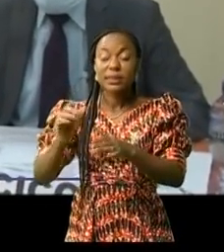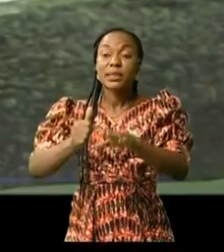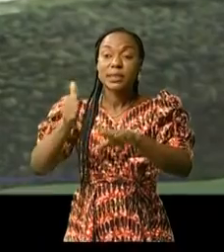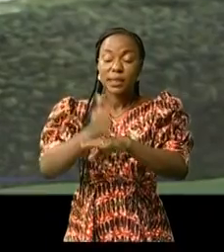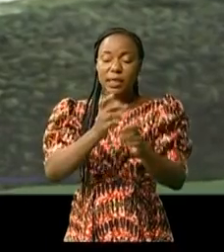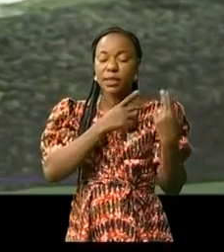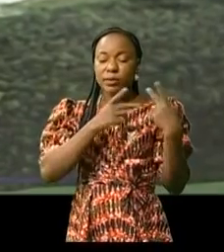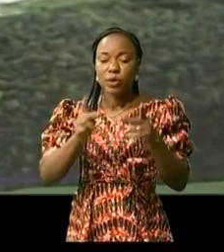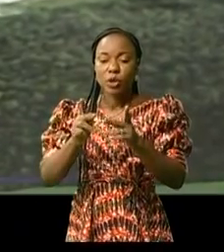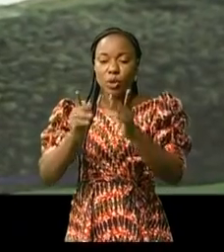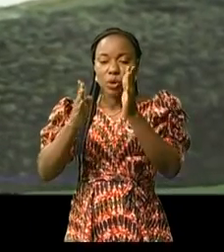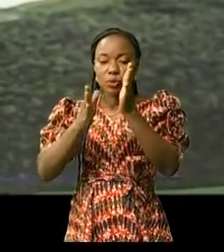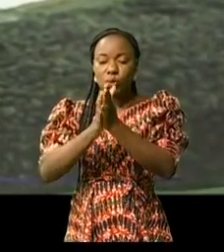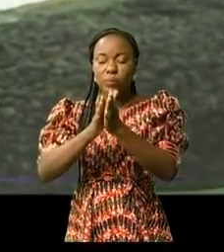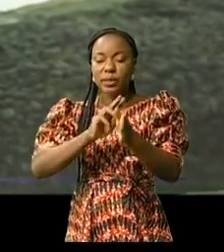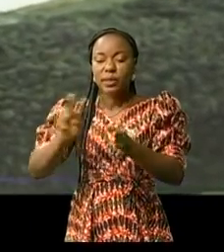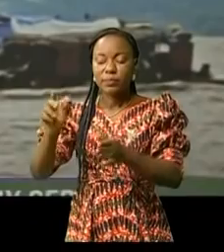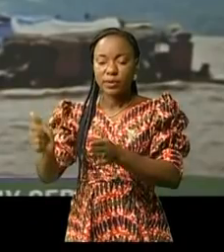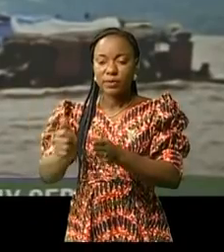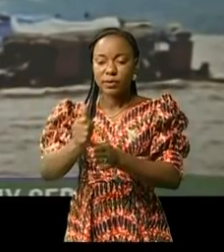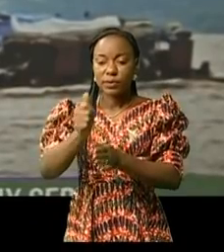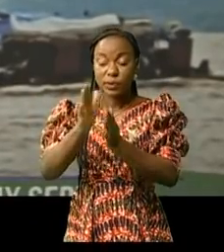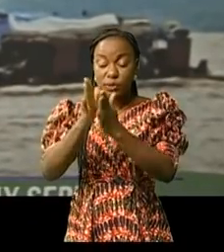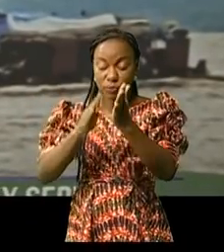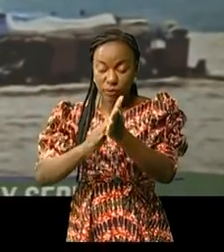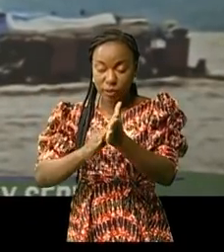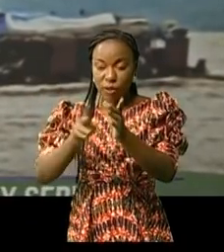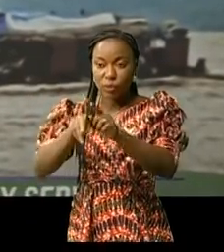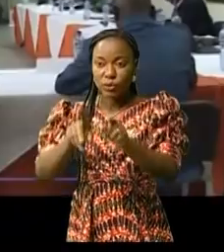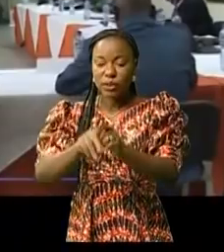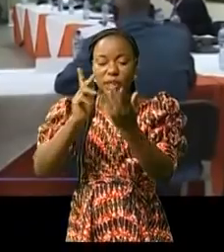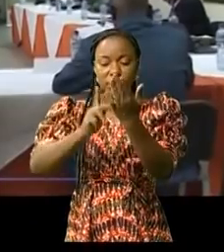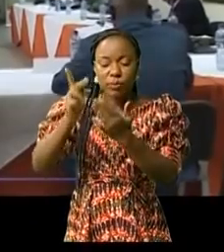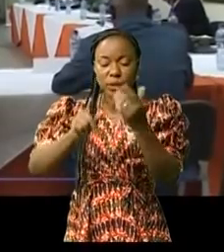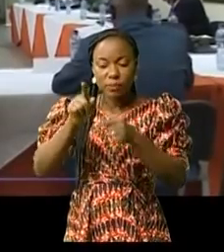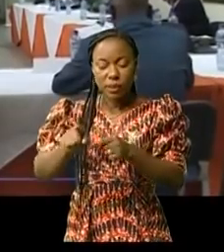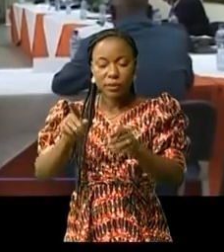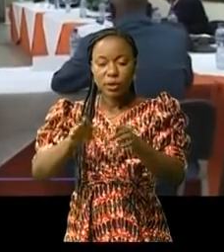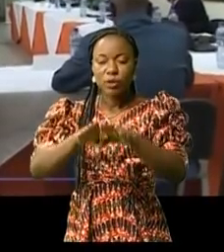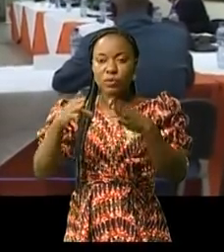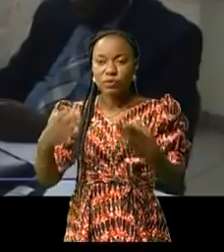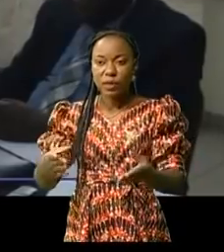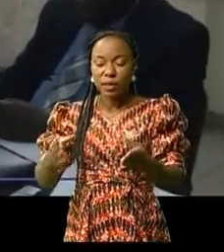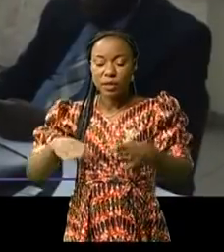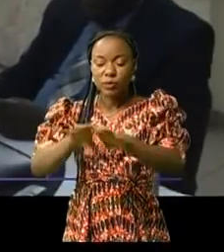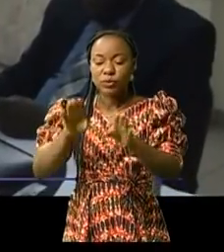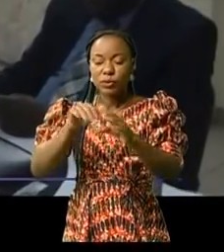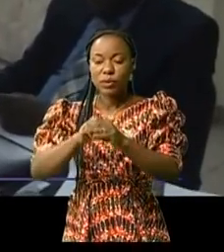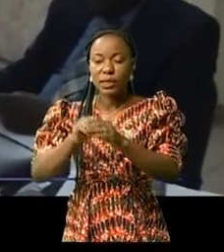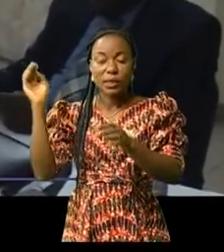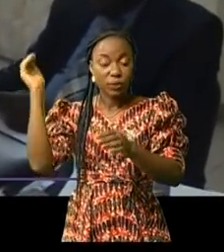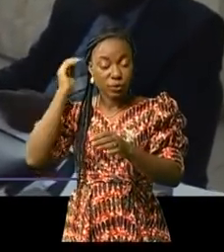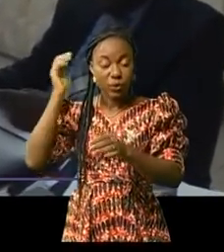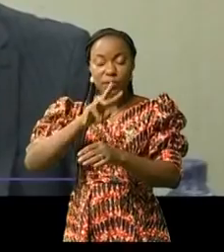octobre 2018 que les programmes jeunesse afrique a été lancée il sera clôturée en décembre 2021 les